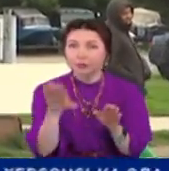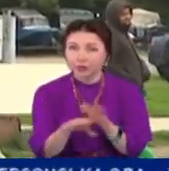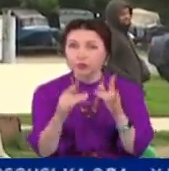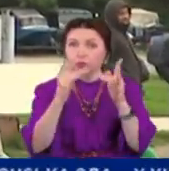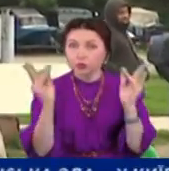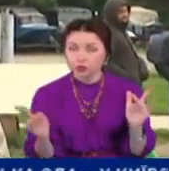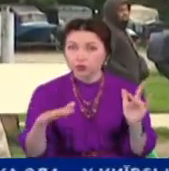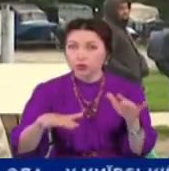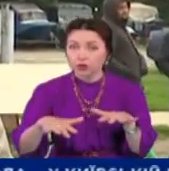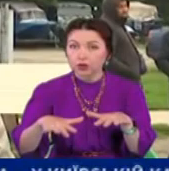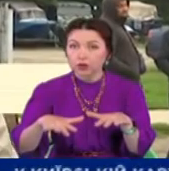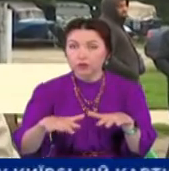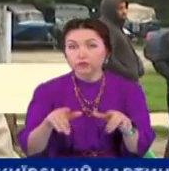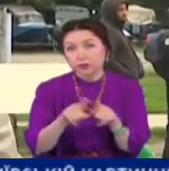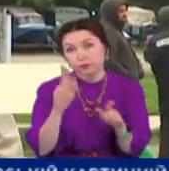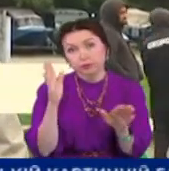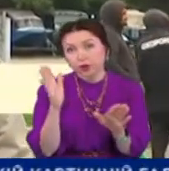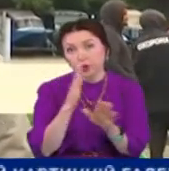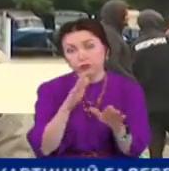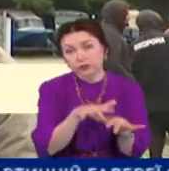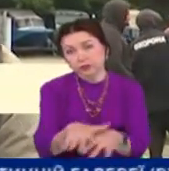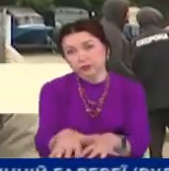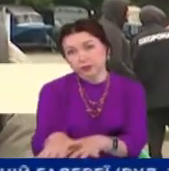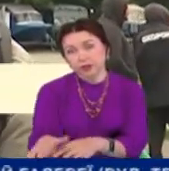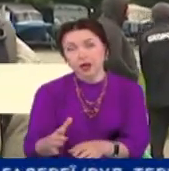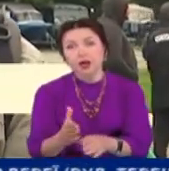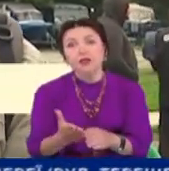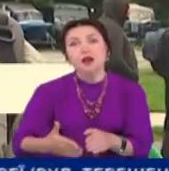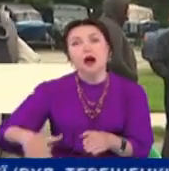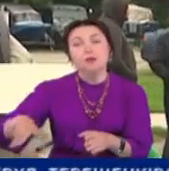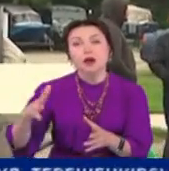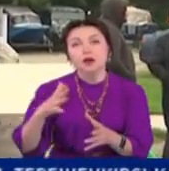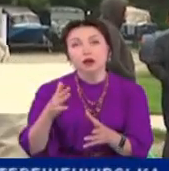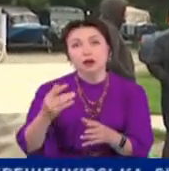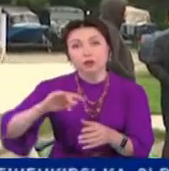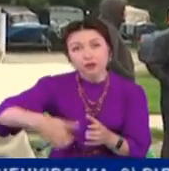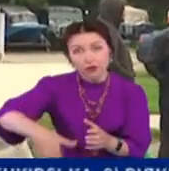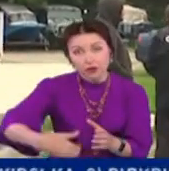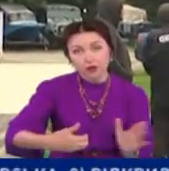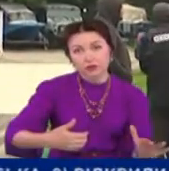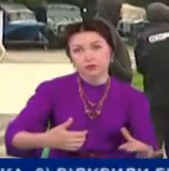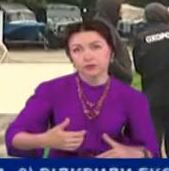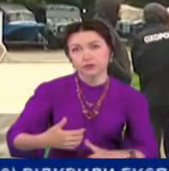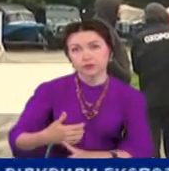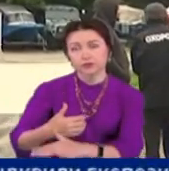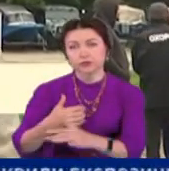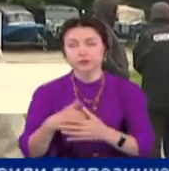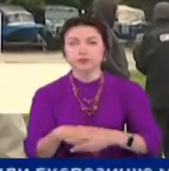мостом, він природним способом змиється в цю яму, яка утвориться після того, як ми